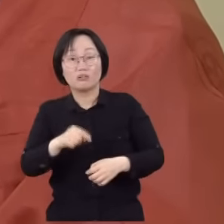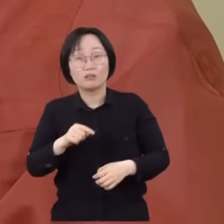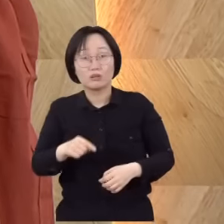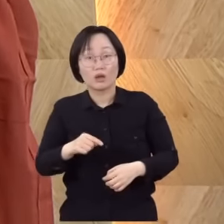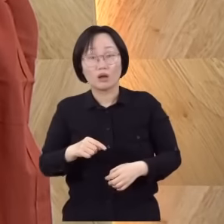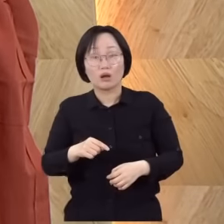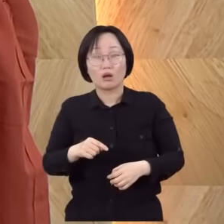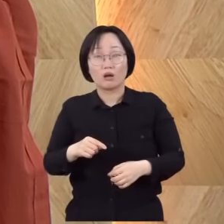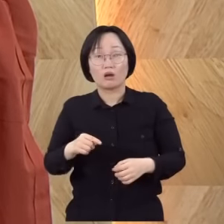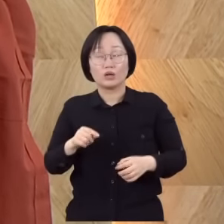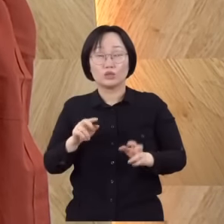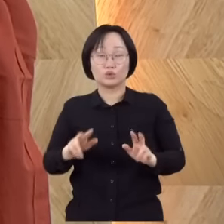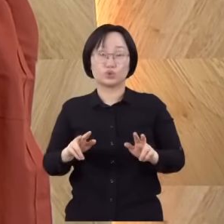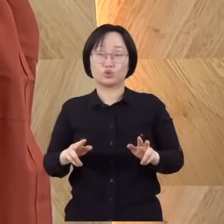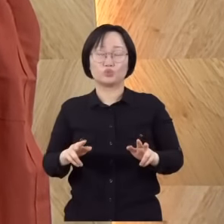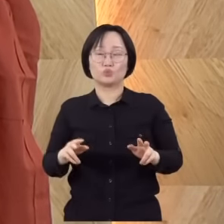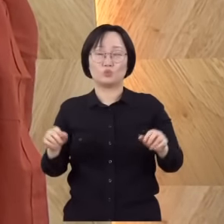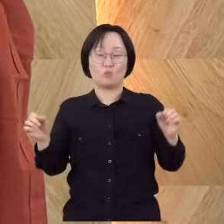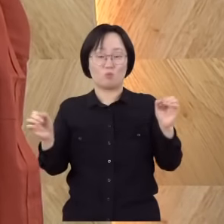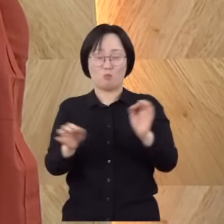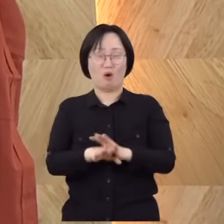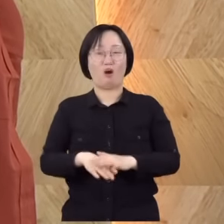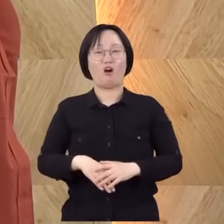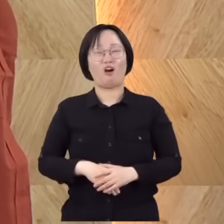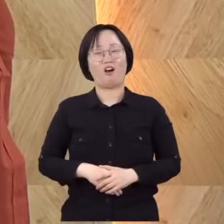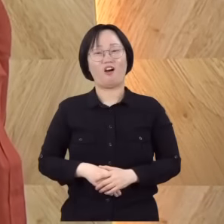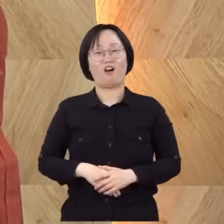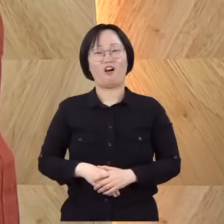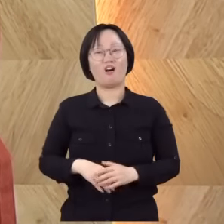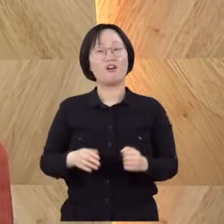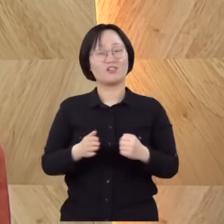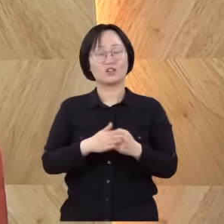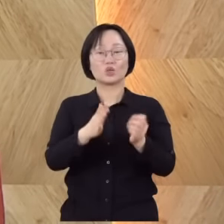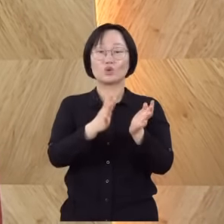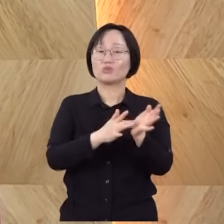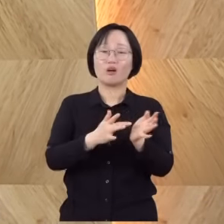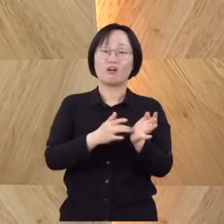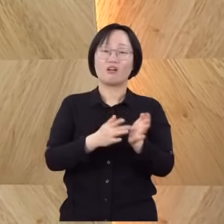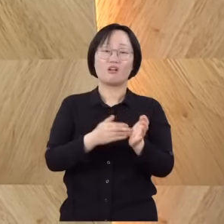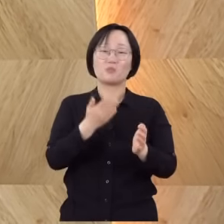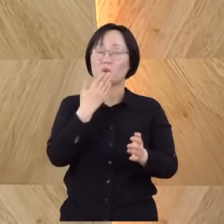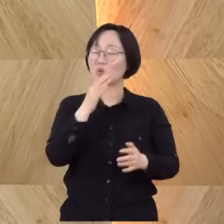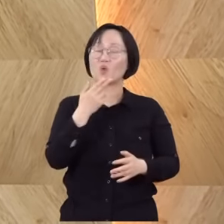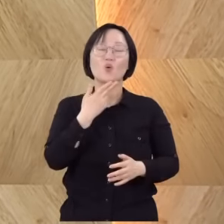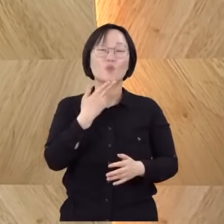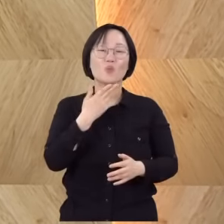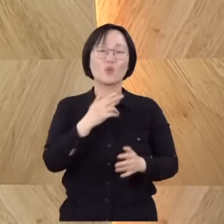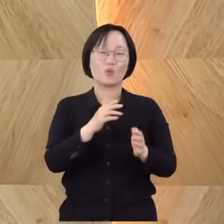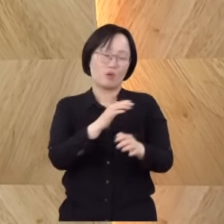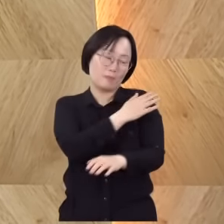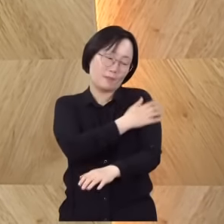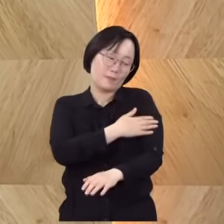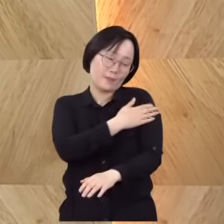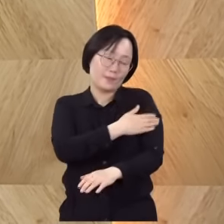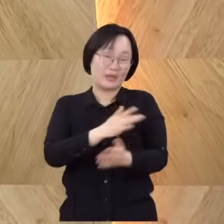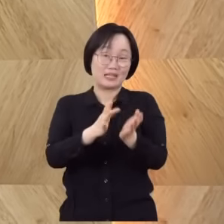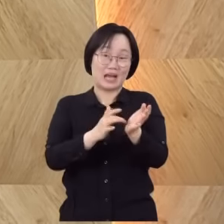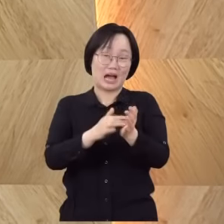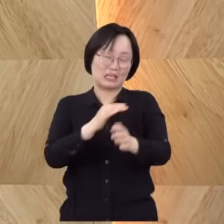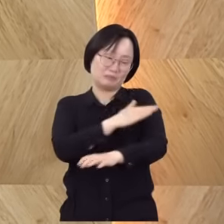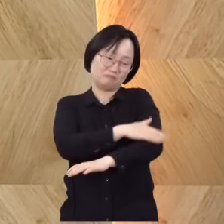그래서 지금은 약도 안 먹고 약도 안 바르고 완전히 이제 아토피에서 그래서 이제 몸이